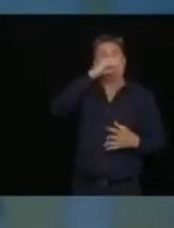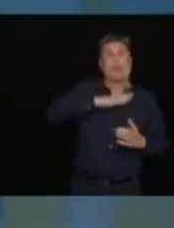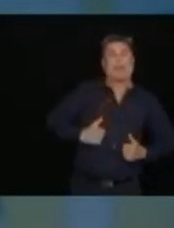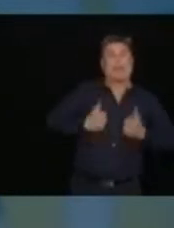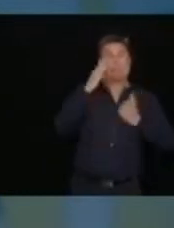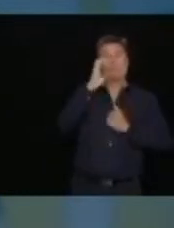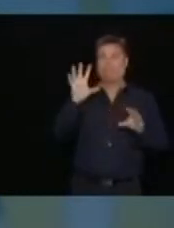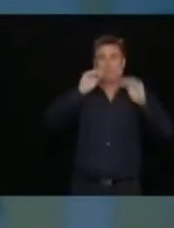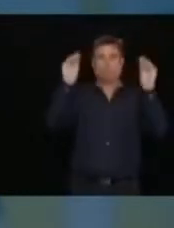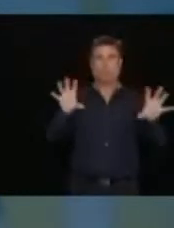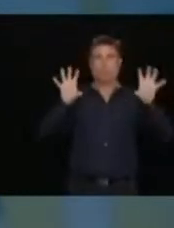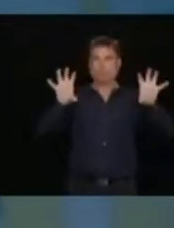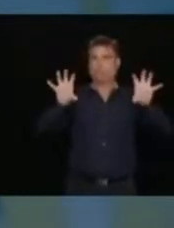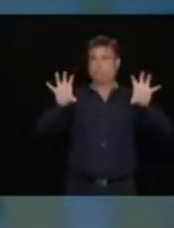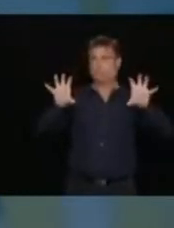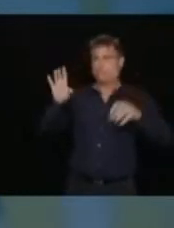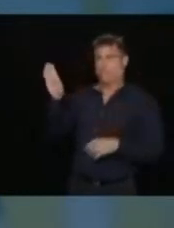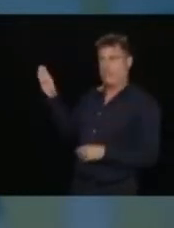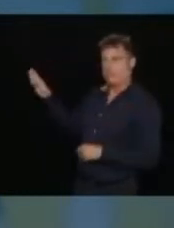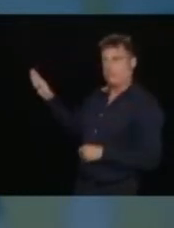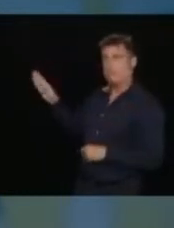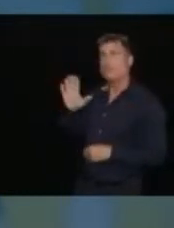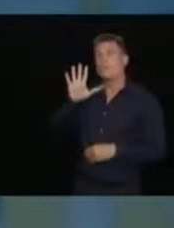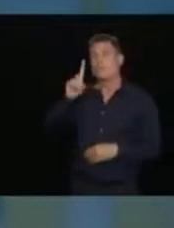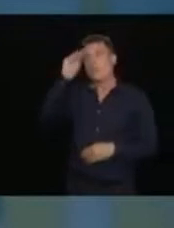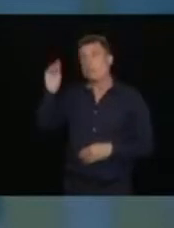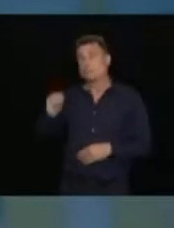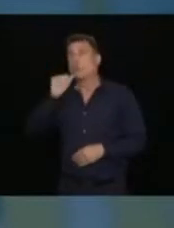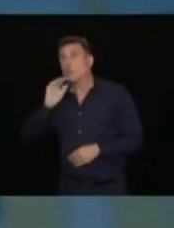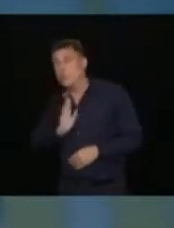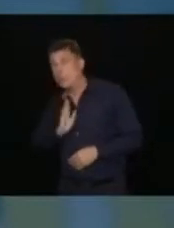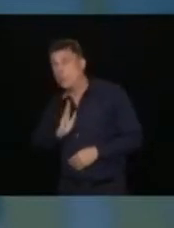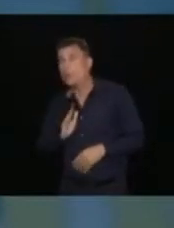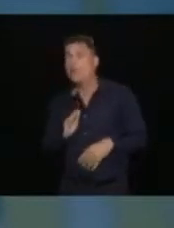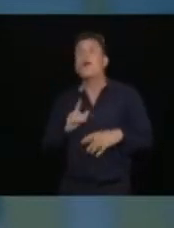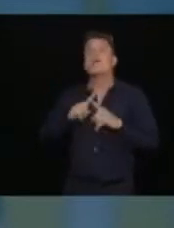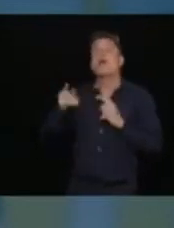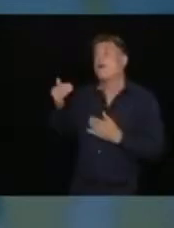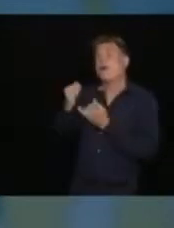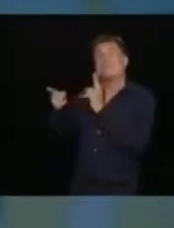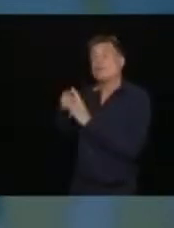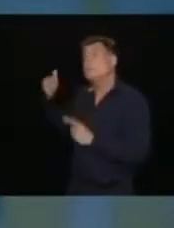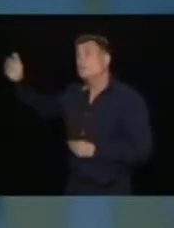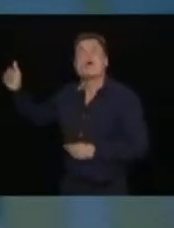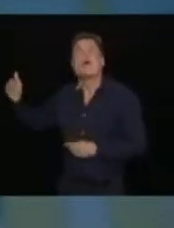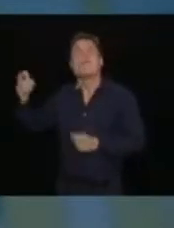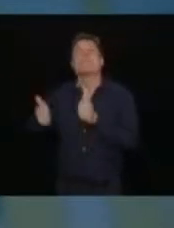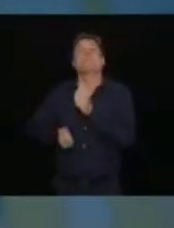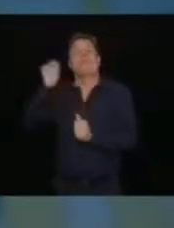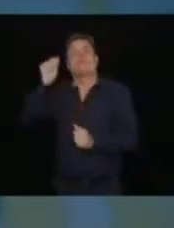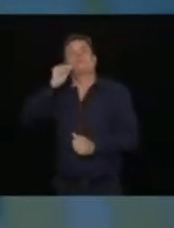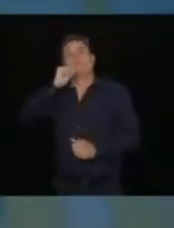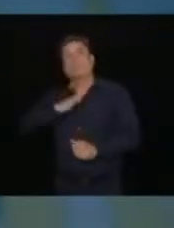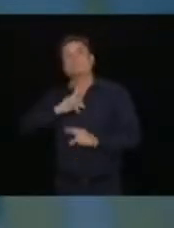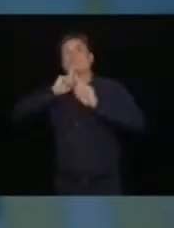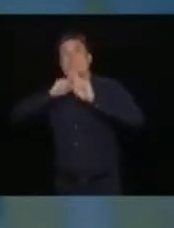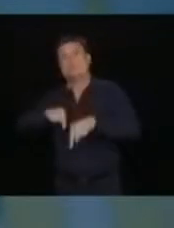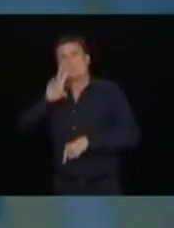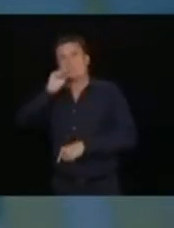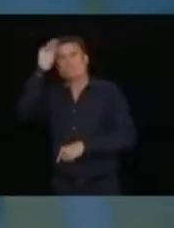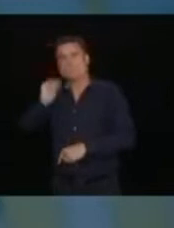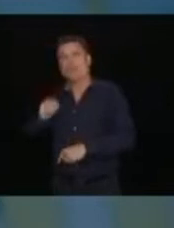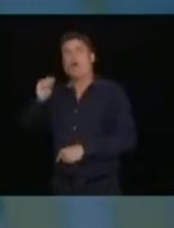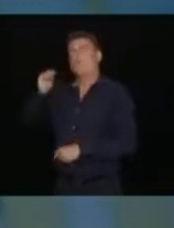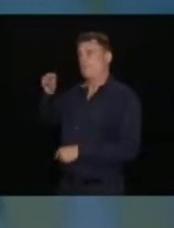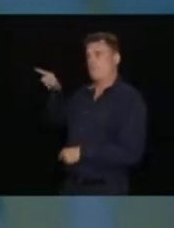人他们79.7%，我们华裔4.5%。 Indicators like income and education. 那么